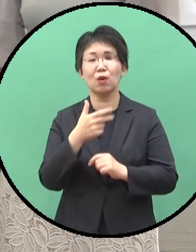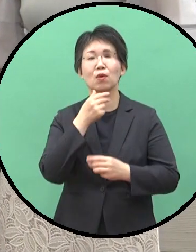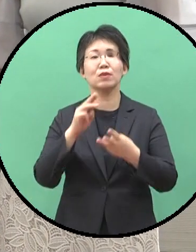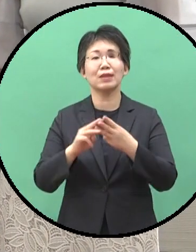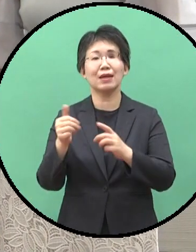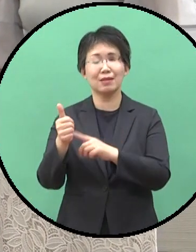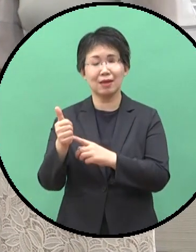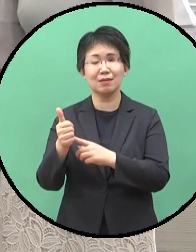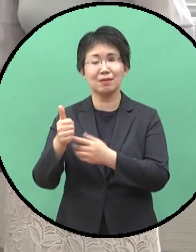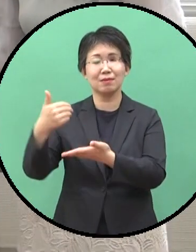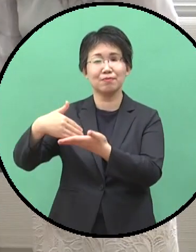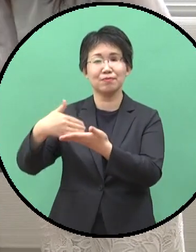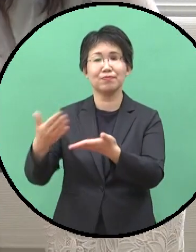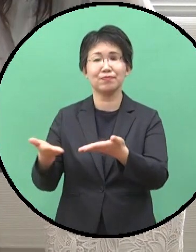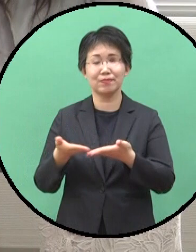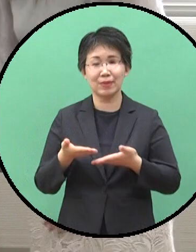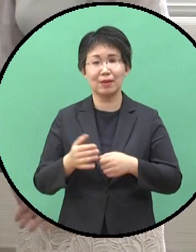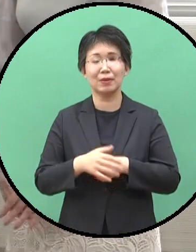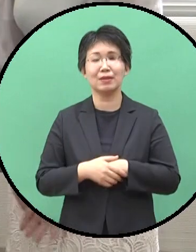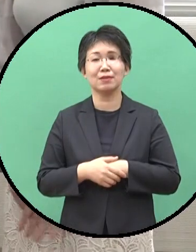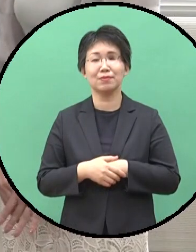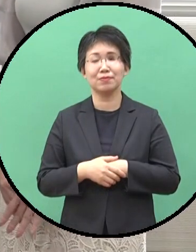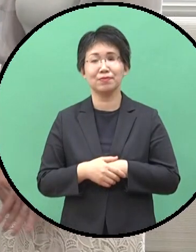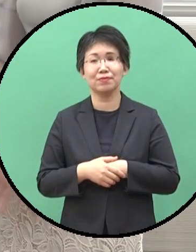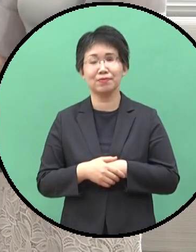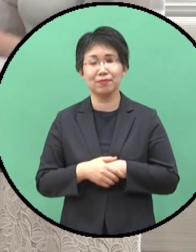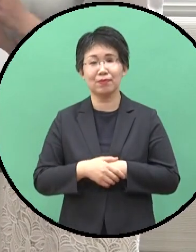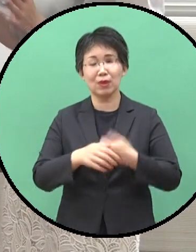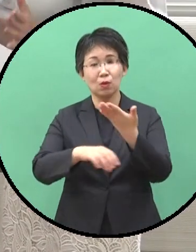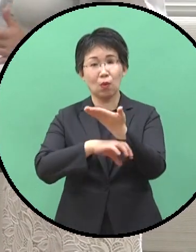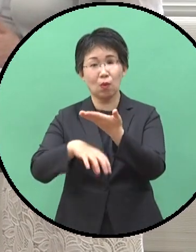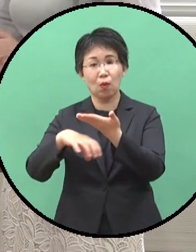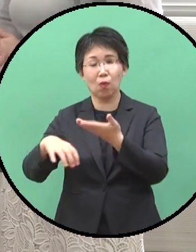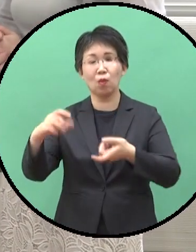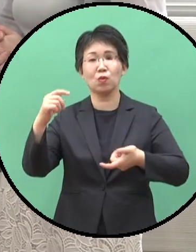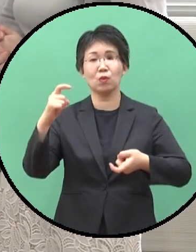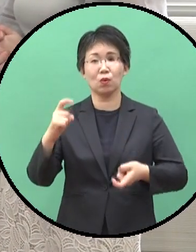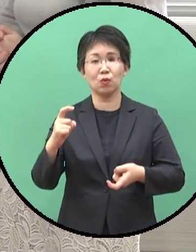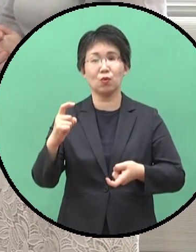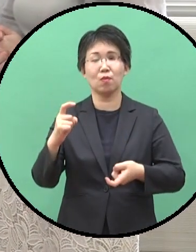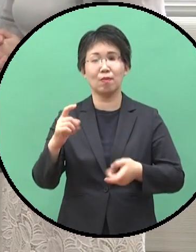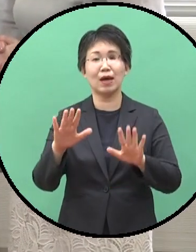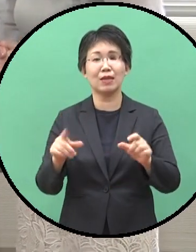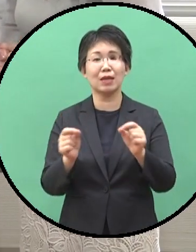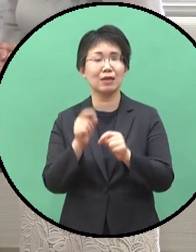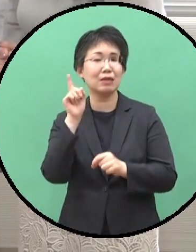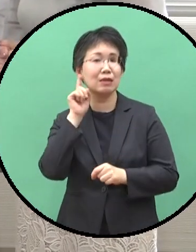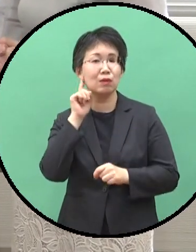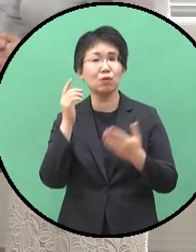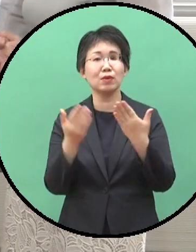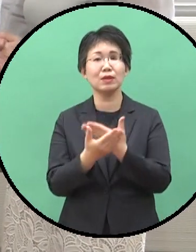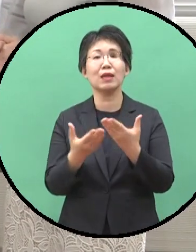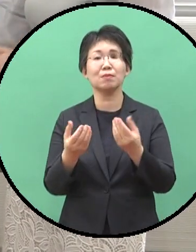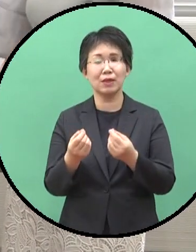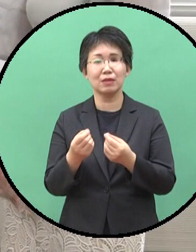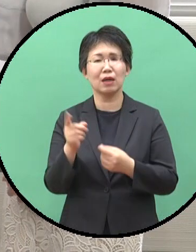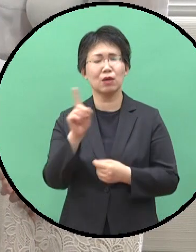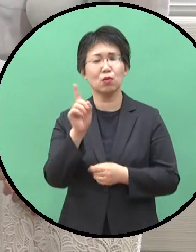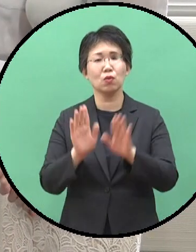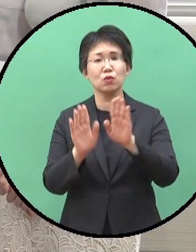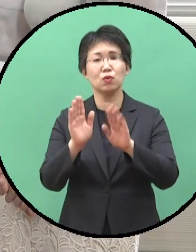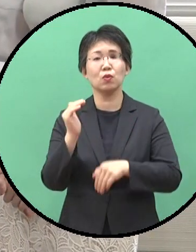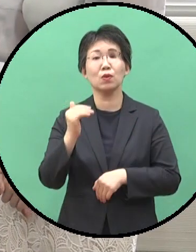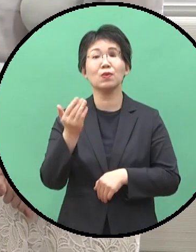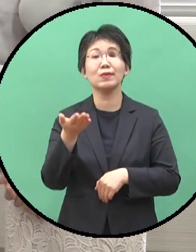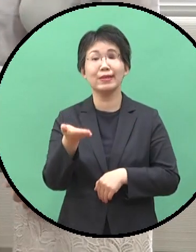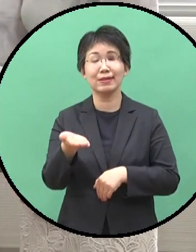解説してもらいます。よろしくお願いします。 よろしくお願いします。 線状降水帯という言葉、最近耳にするようになりましたが、はいはい、そもそもどうい